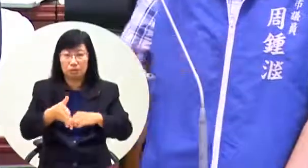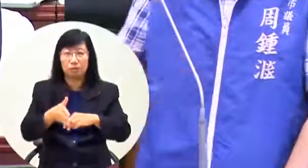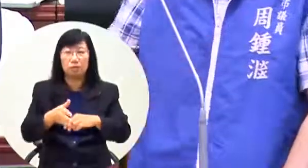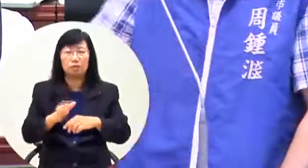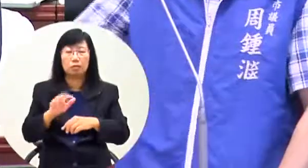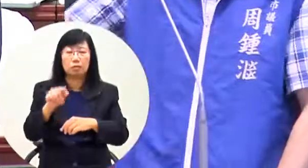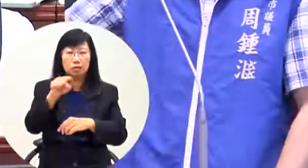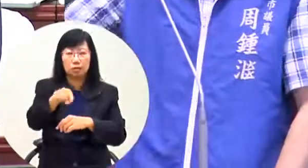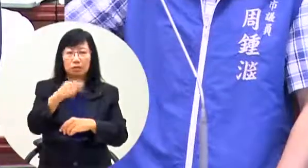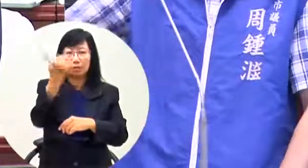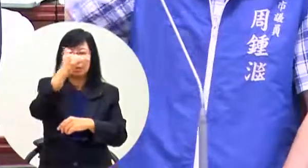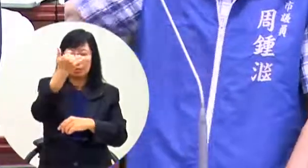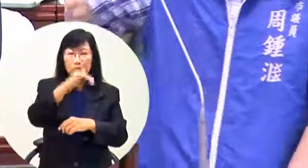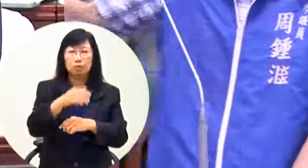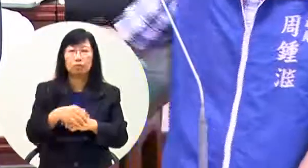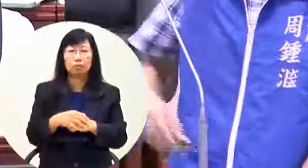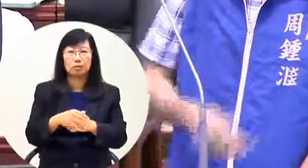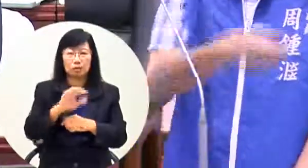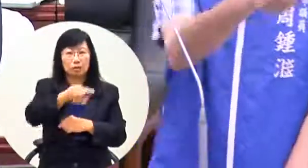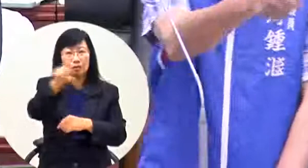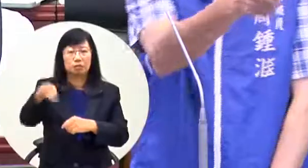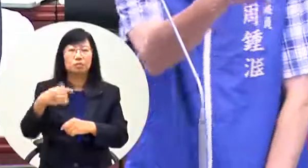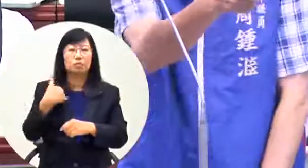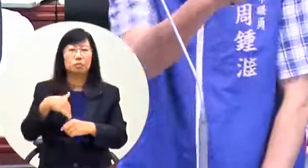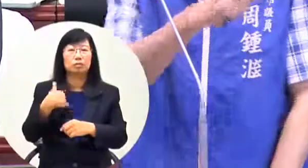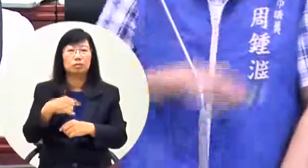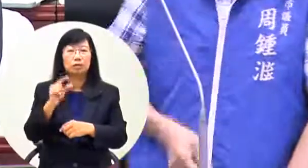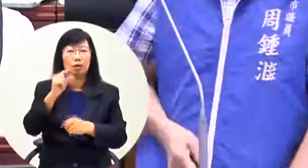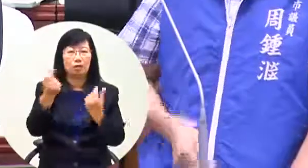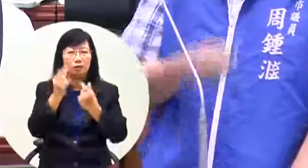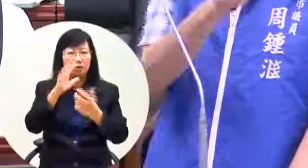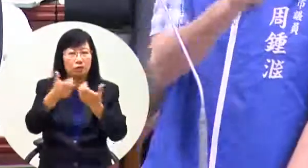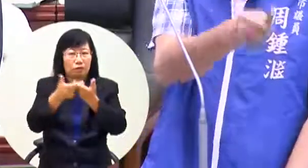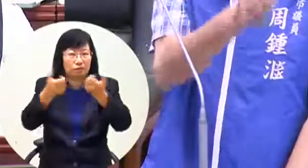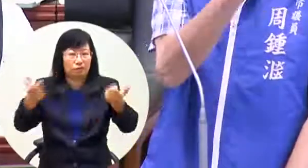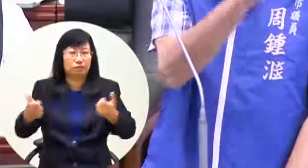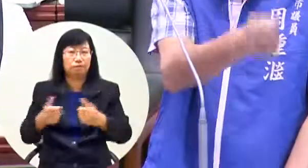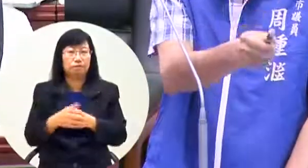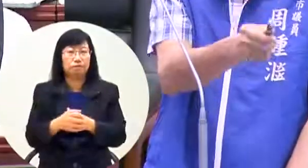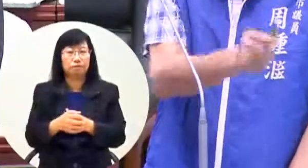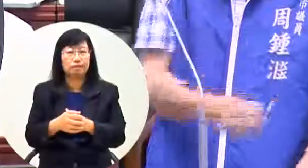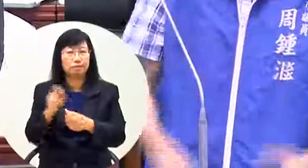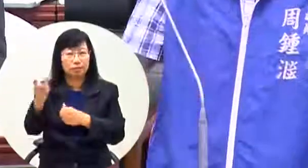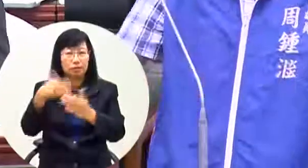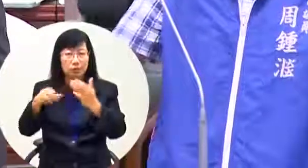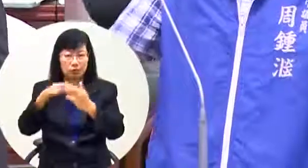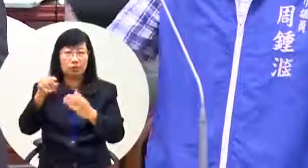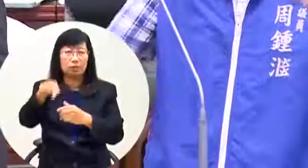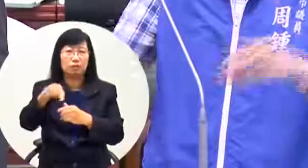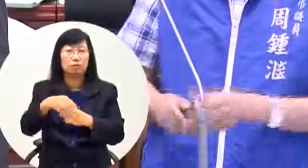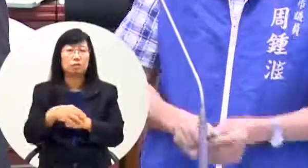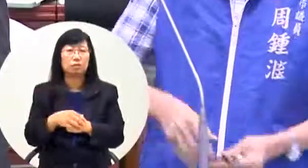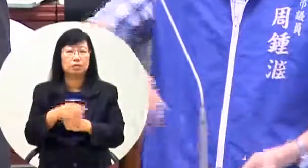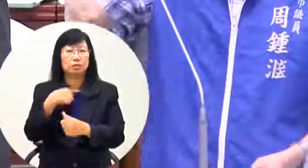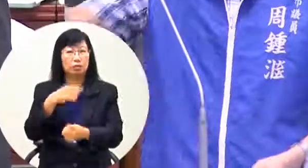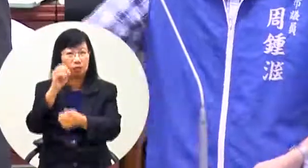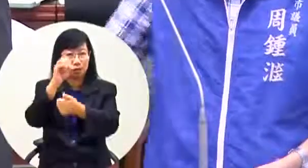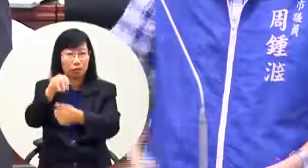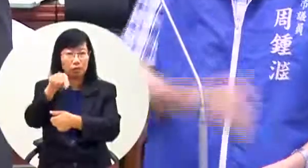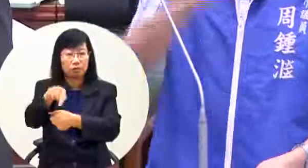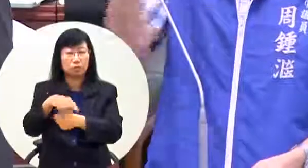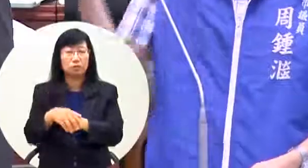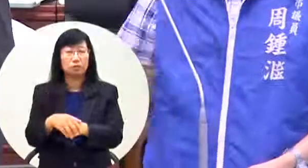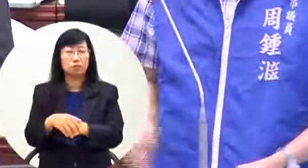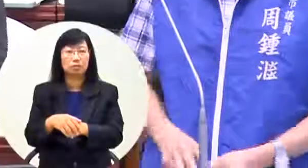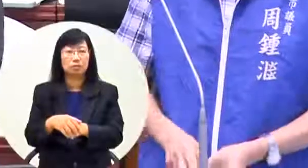大家都觉得有分隔，还是有隔啊。这个学校就是在这，我给你建议，给你讲的，应该要有宏